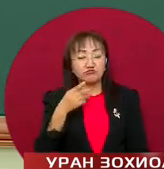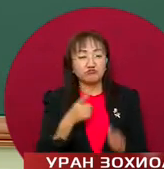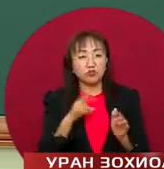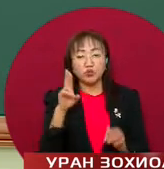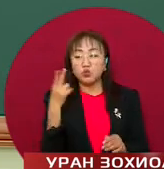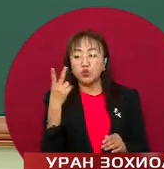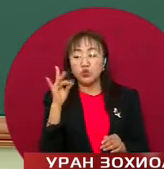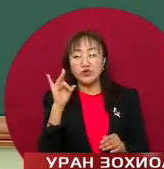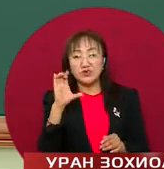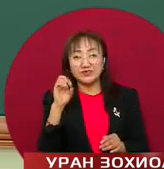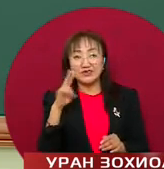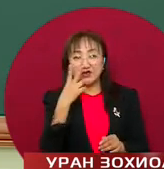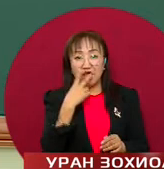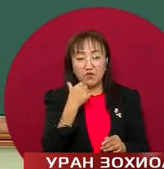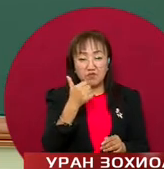ашиглажээ.